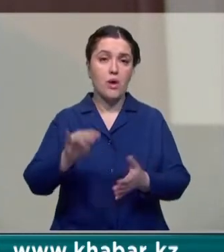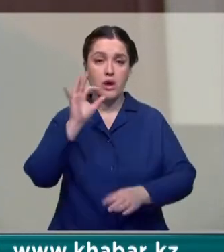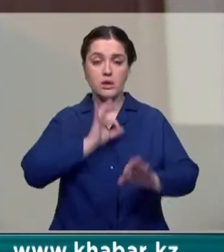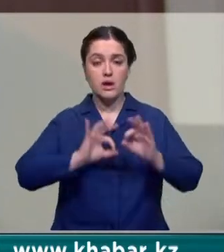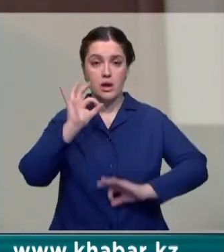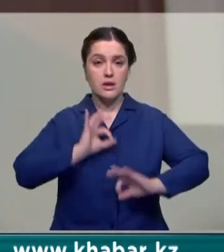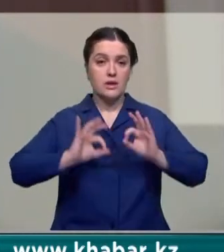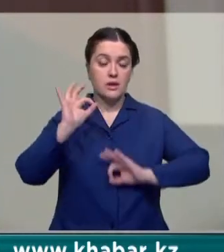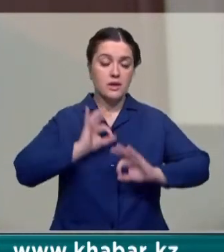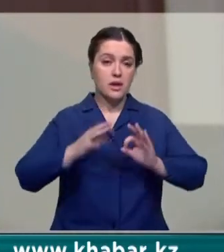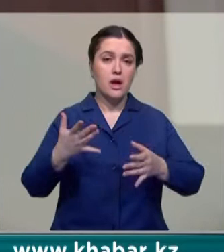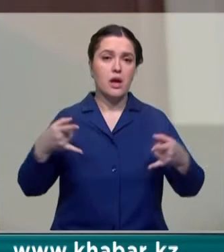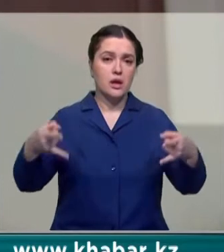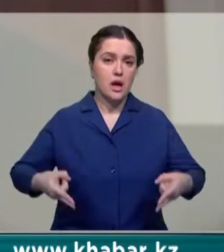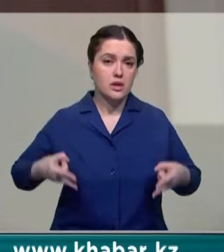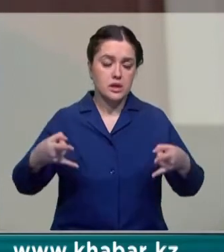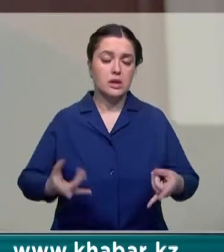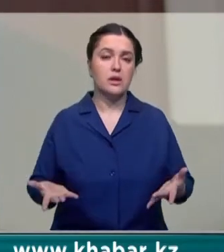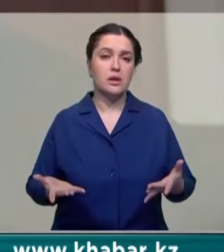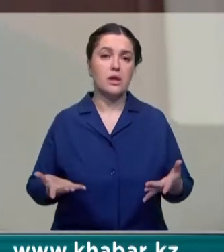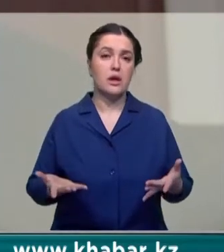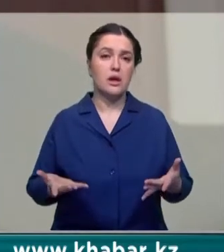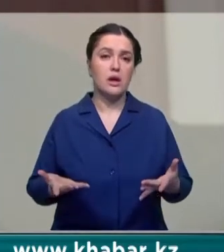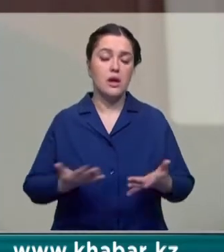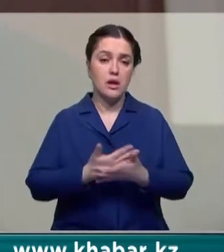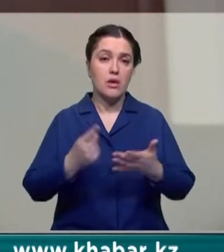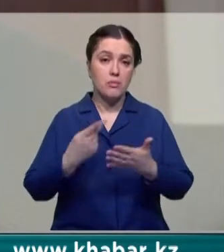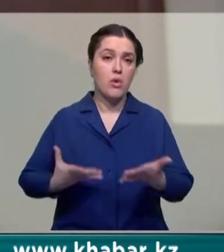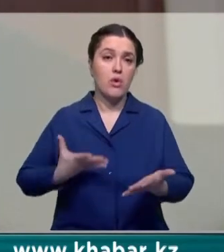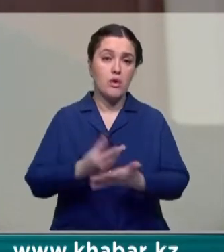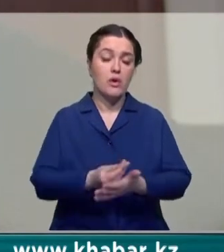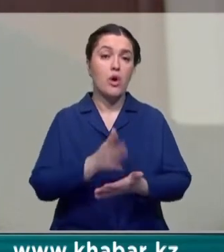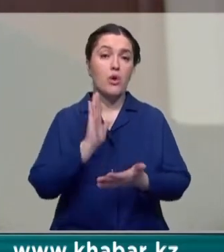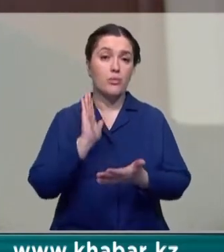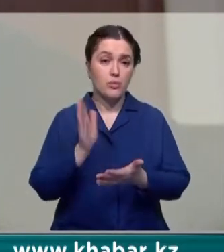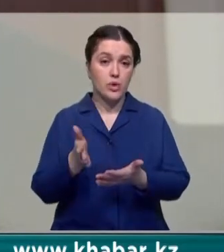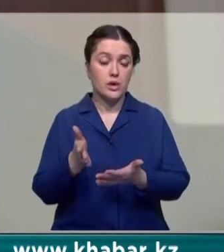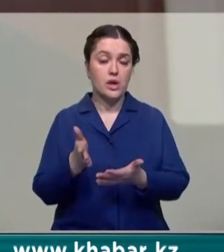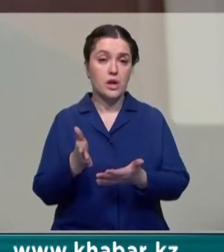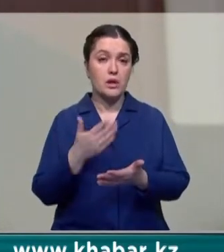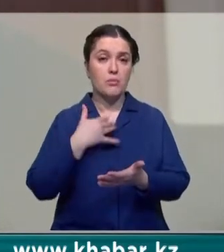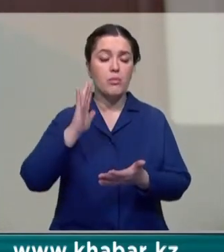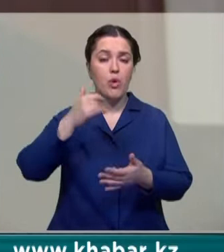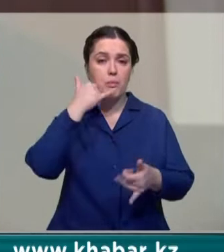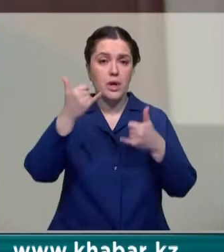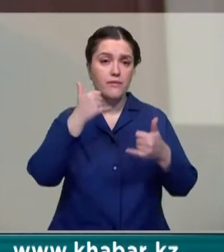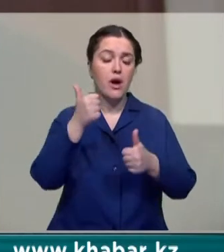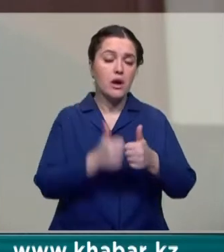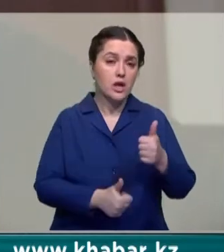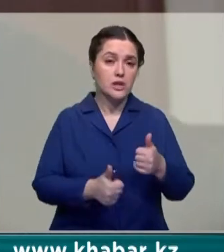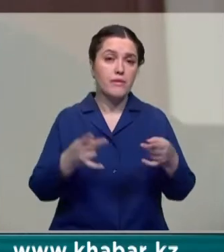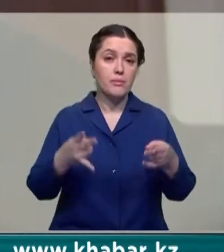медицинские, там костыли, корсеты, это все будет возмещаться. Для этого мы сейчас будем обзванивать каждого